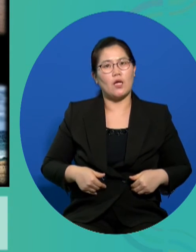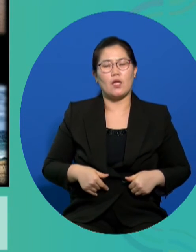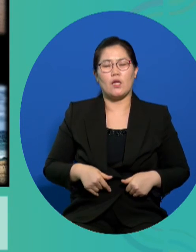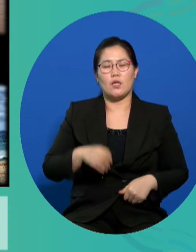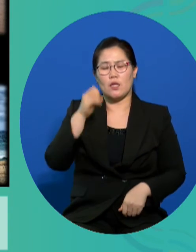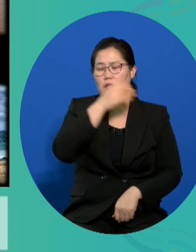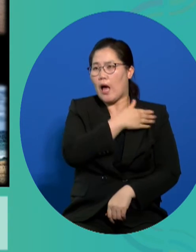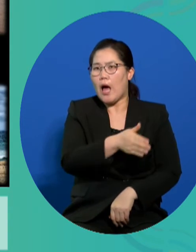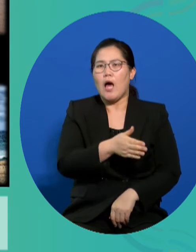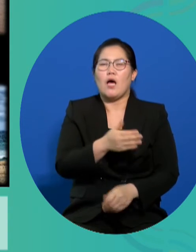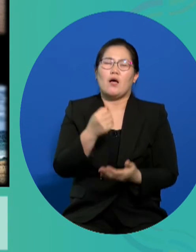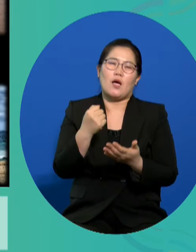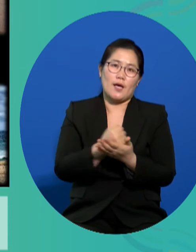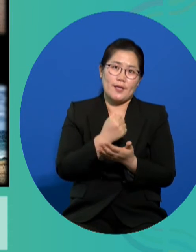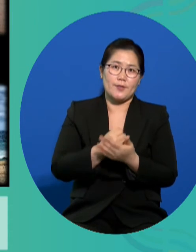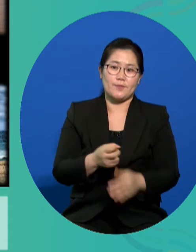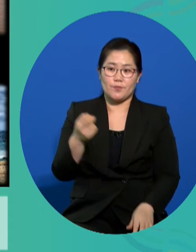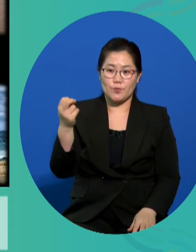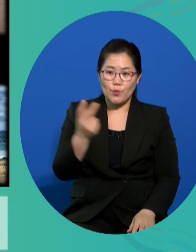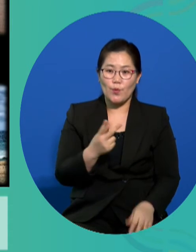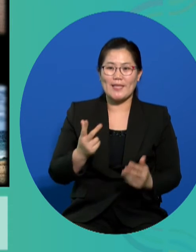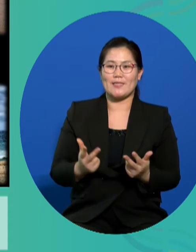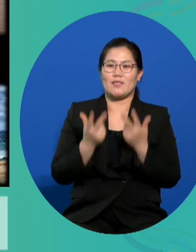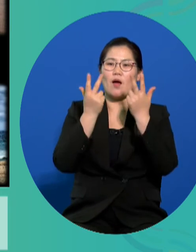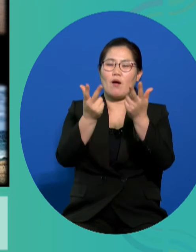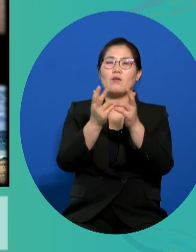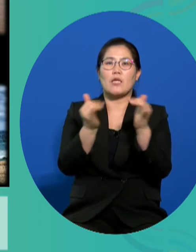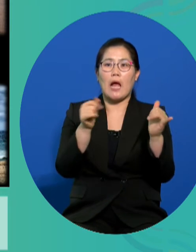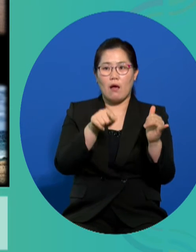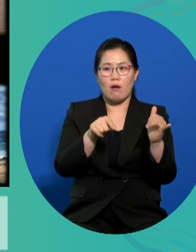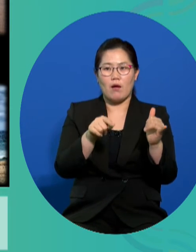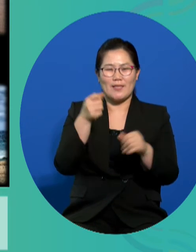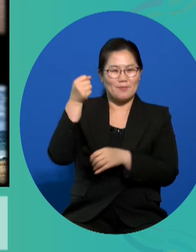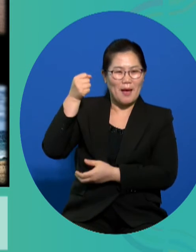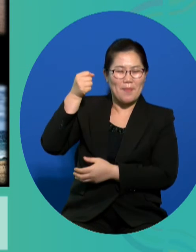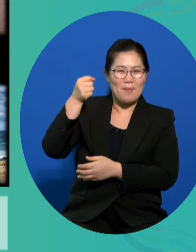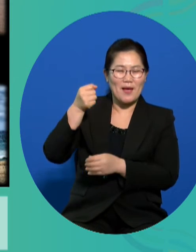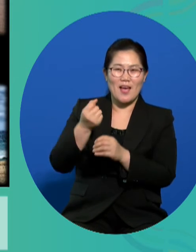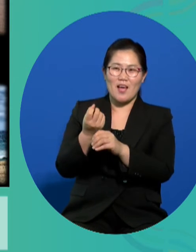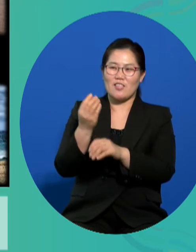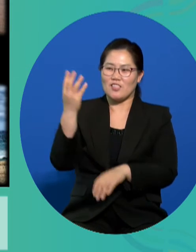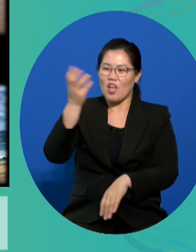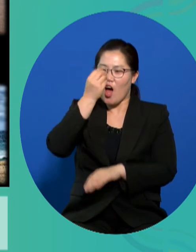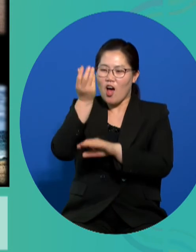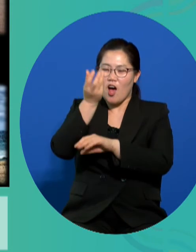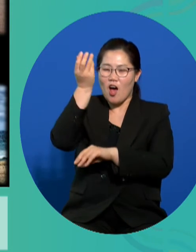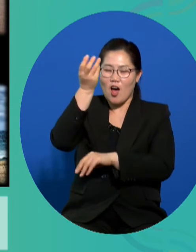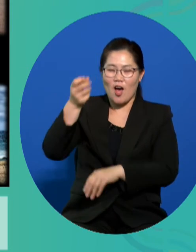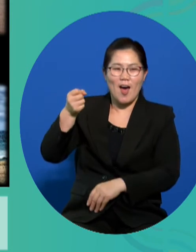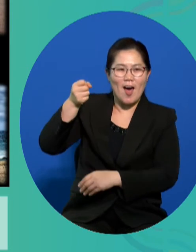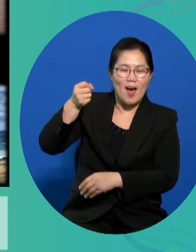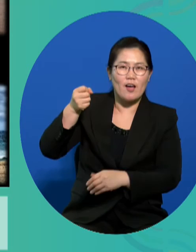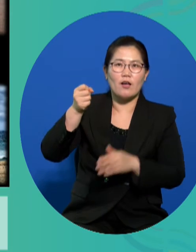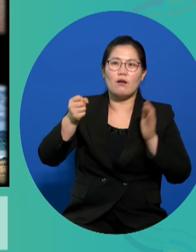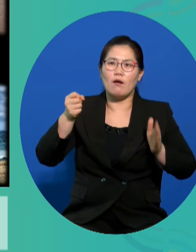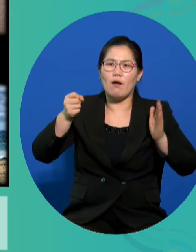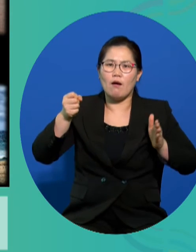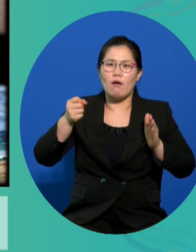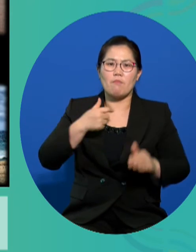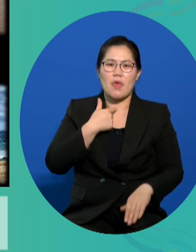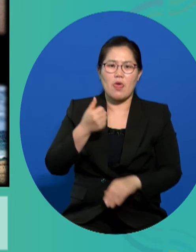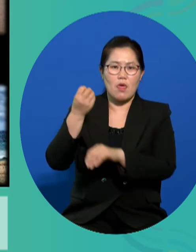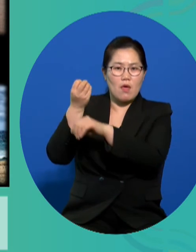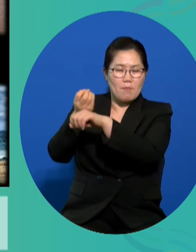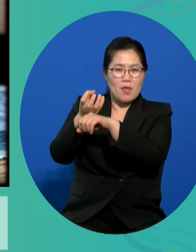자원봉사자 이것들에 대한 레거시도 충분히 우리가 기존에 있는데 이것도 가치 창출이 안 돼요. 하다못해 대표적으로